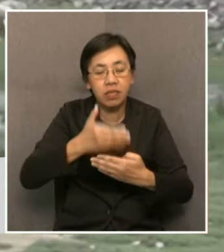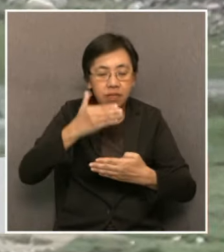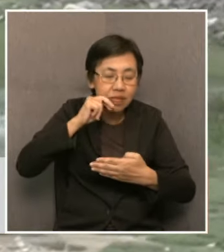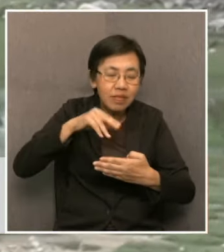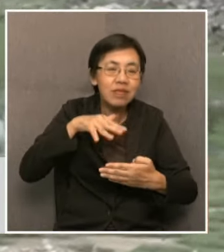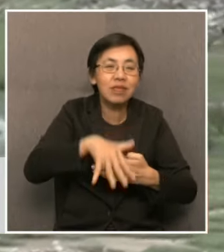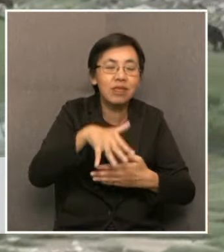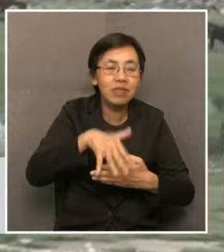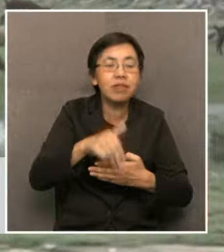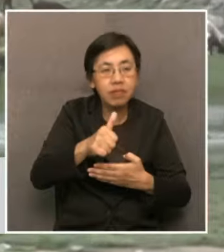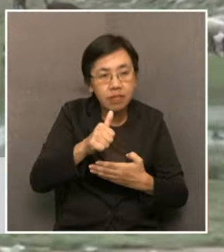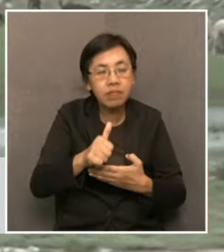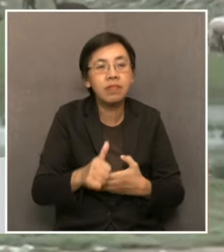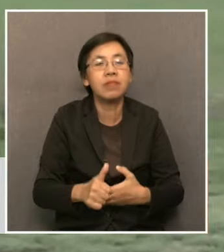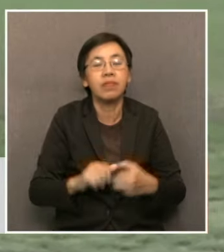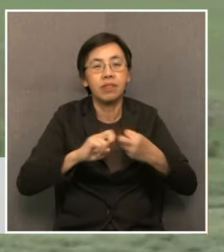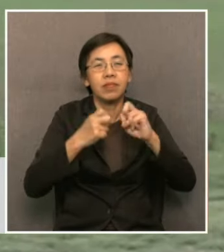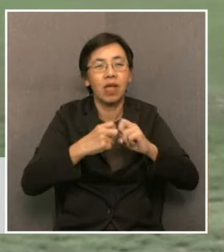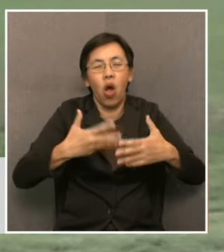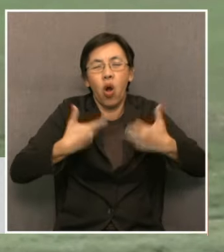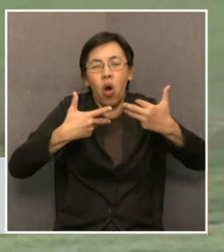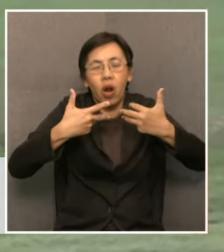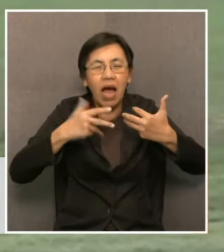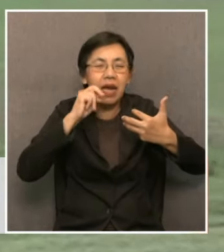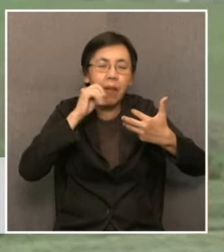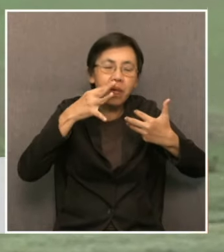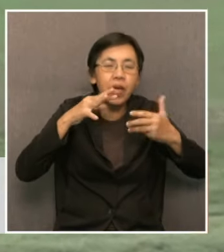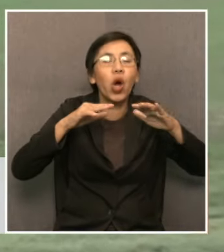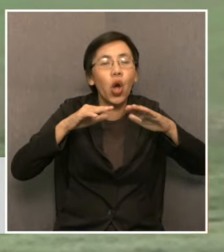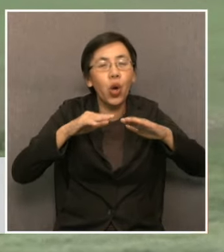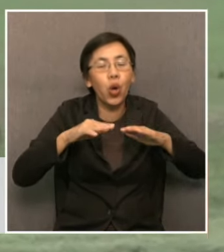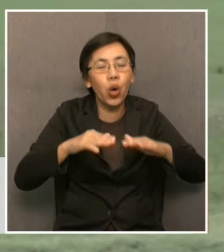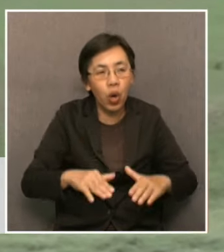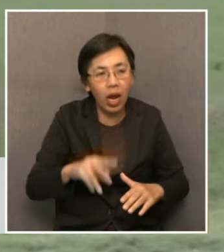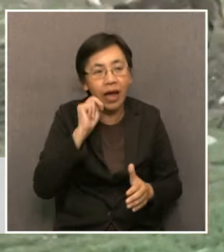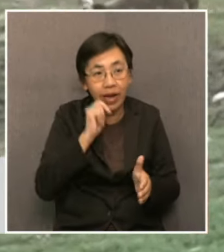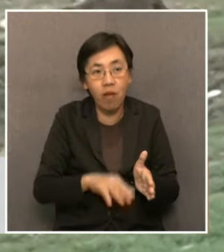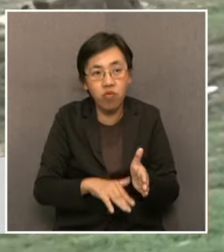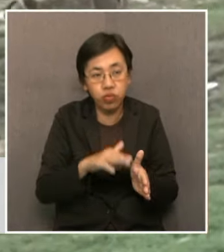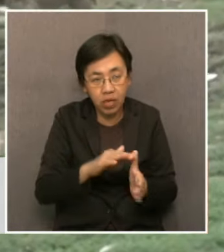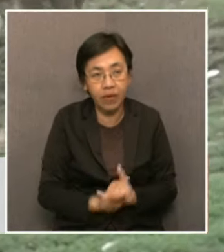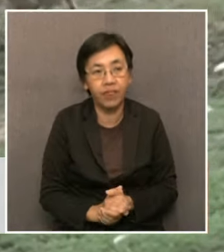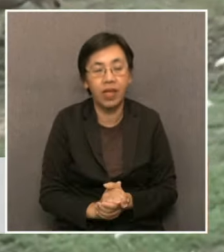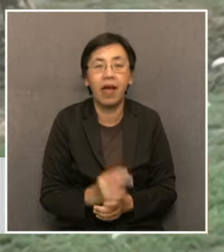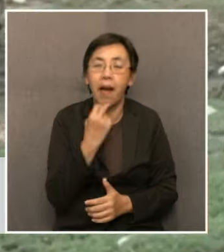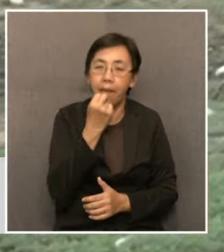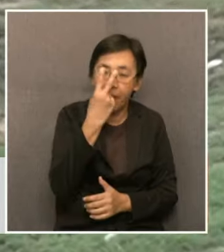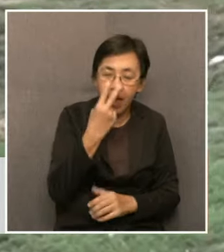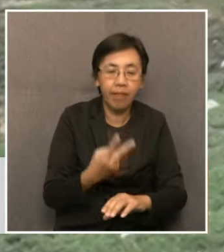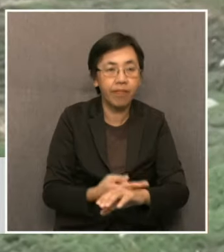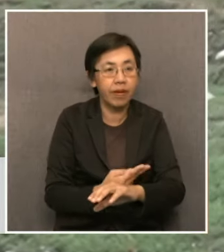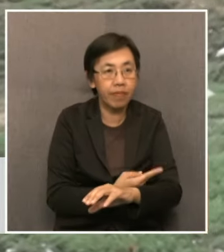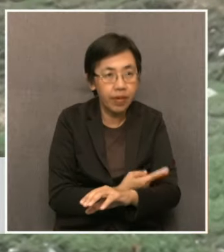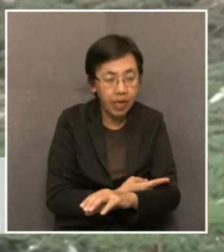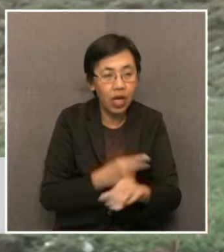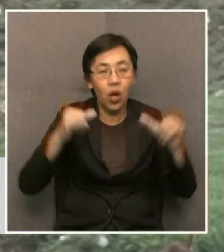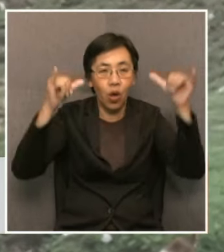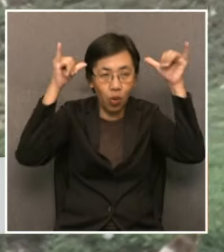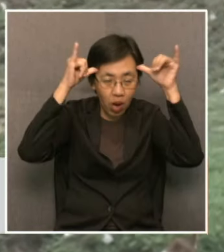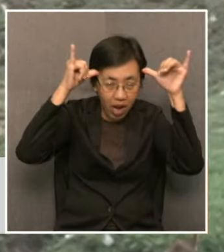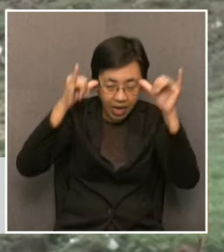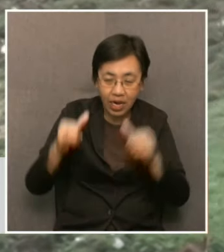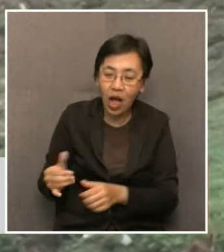สถานการณ์ภัยแล้งก็เริ่มคลี่คลายไปบ้างนะคะเกษตรกรผู้เลี้ยงสัตว์ก็ต้อนฝูงแพะแกะแล้วก็มีควายลงม